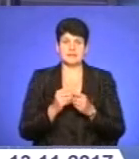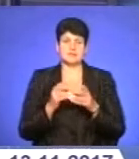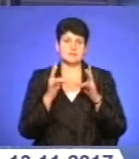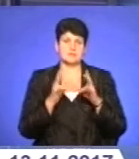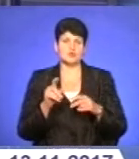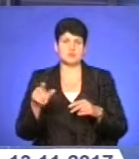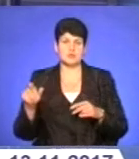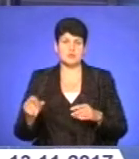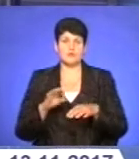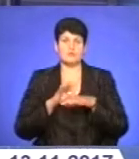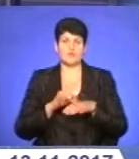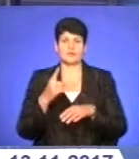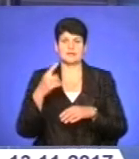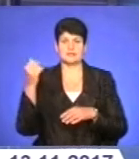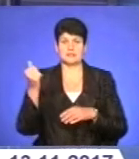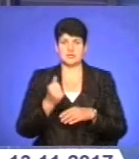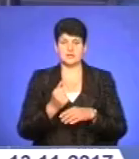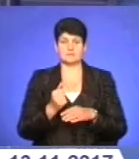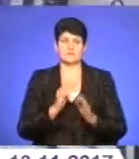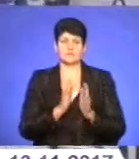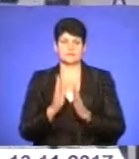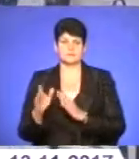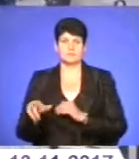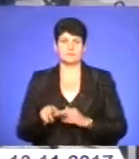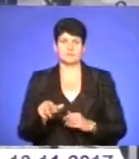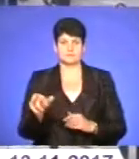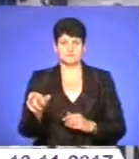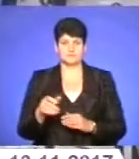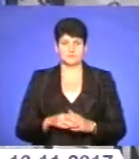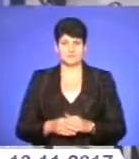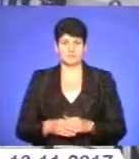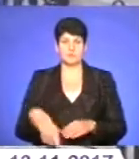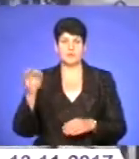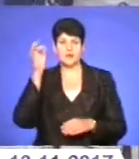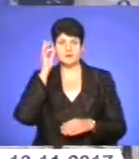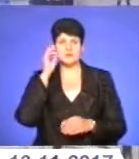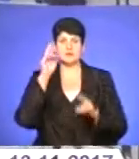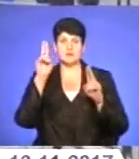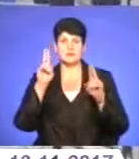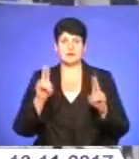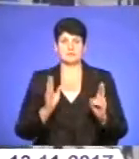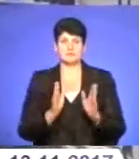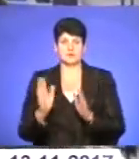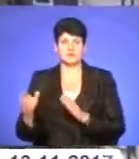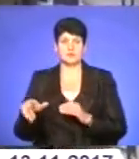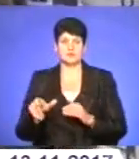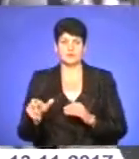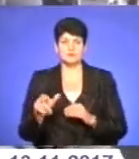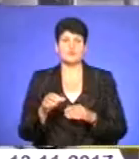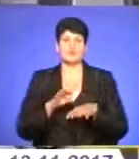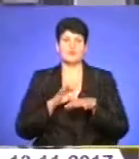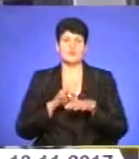патрульної поліції проводять тиждень безпеки на дорогах. Аби нагадати правила безпеки, на дорозі патрульна поліція